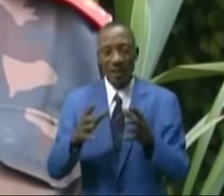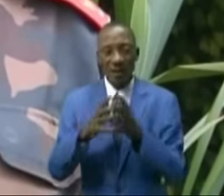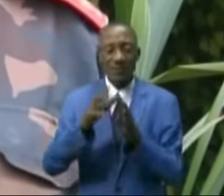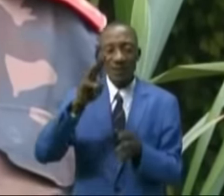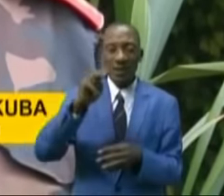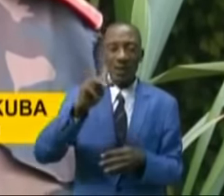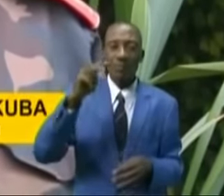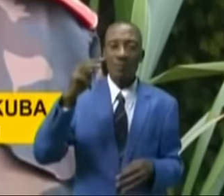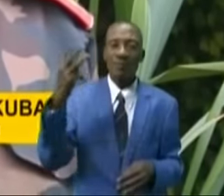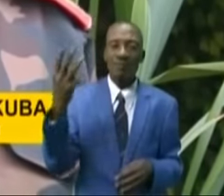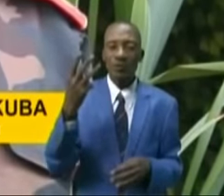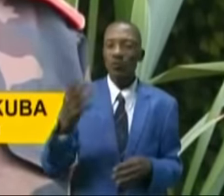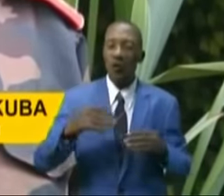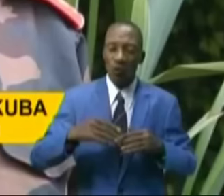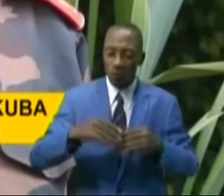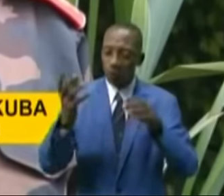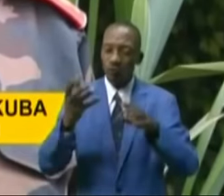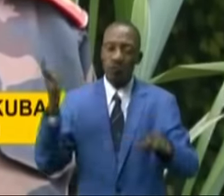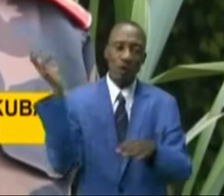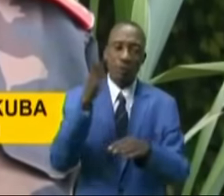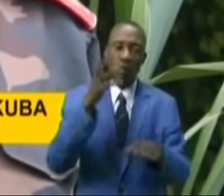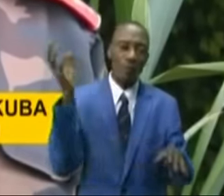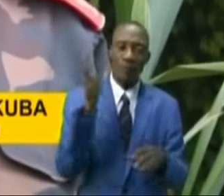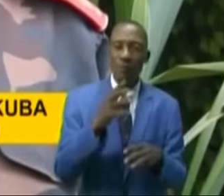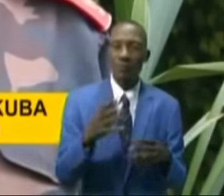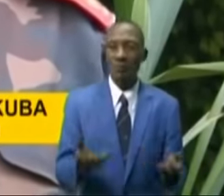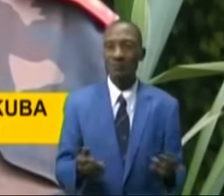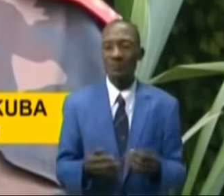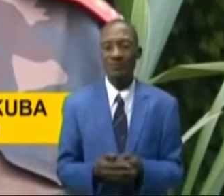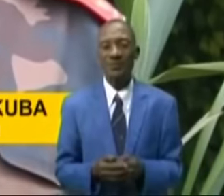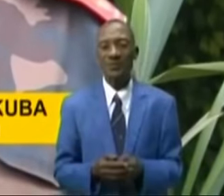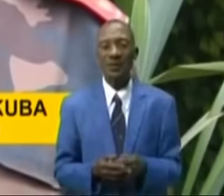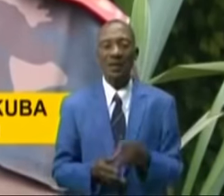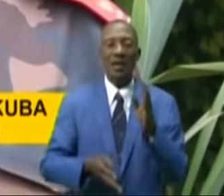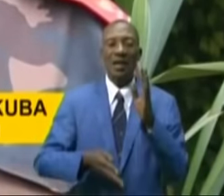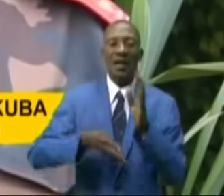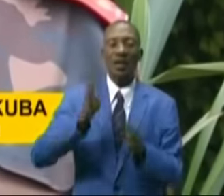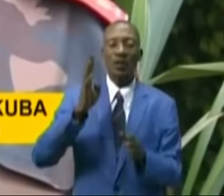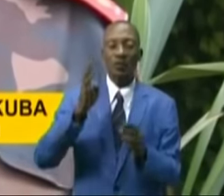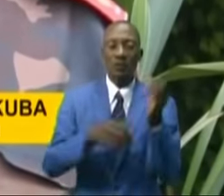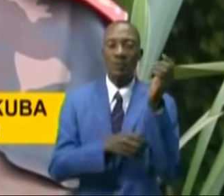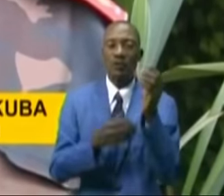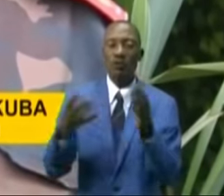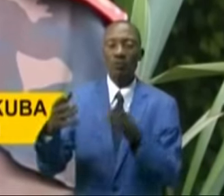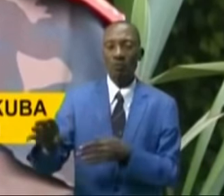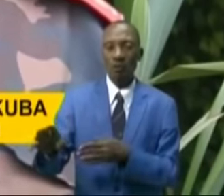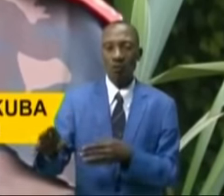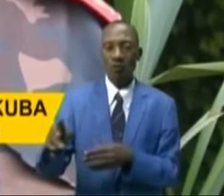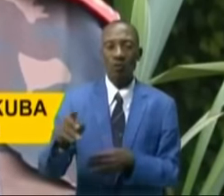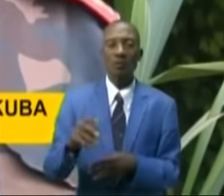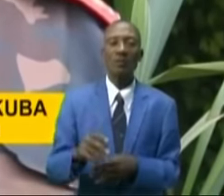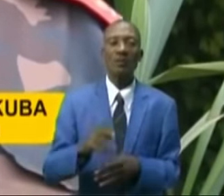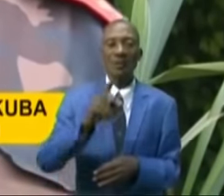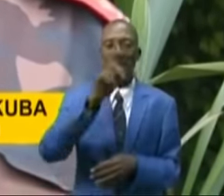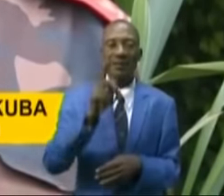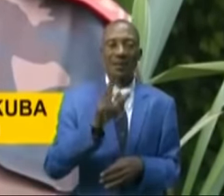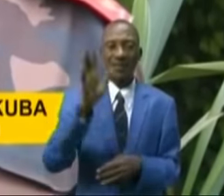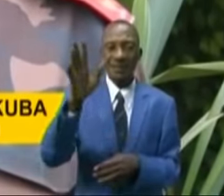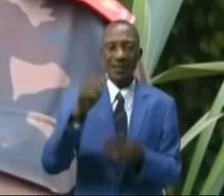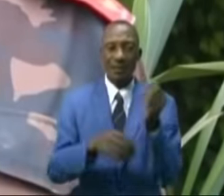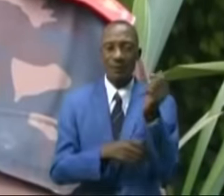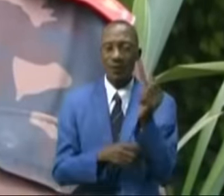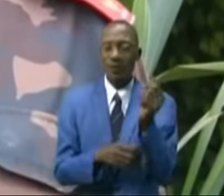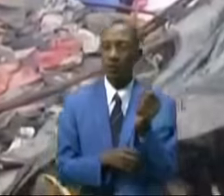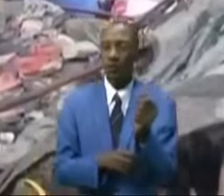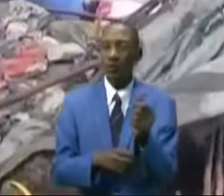heures qui suivent, mais pour l'instant, nous avons 14 morts et 35 blessés. Et en grand nombre, ce sont les enfants et